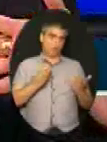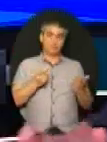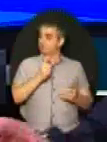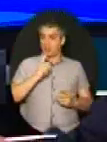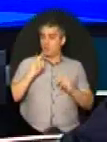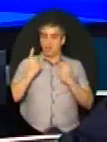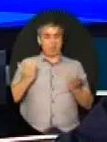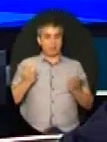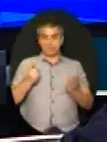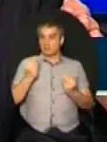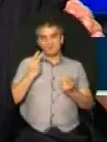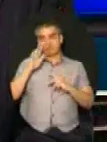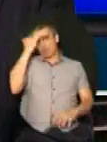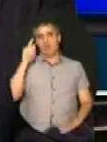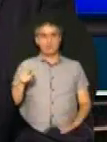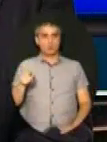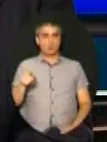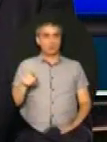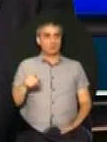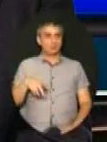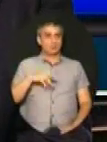אפילו זה לא קרה. עכשיו, דבר יותר חמור מזה.